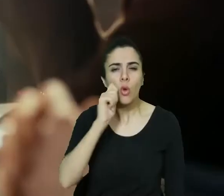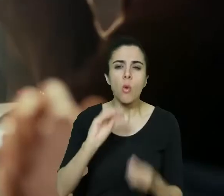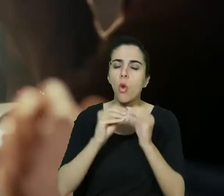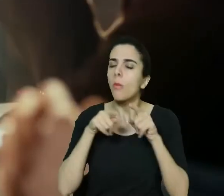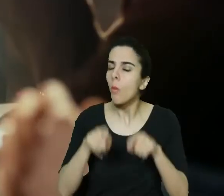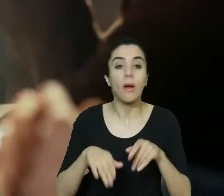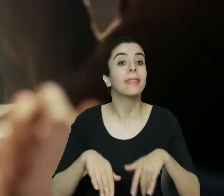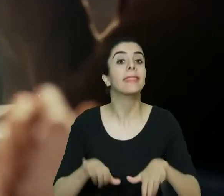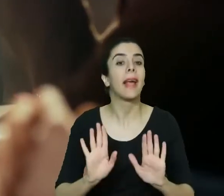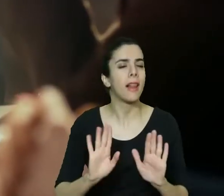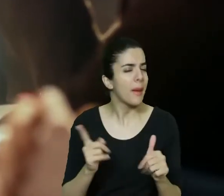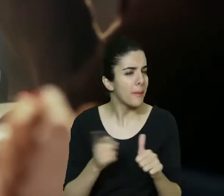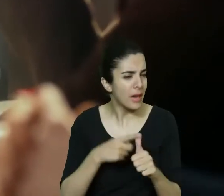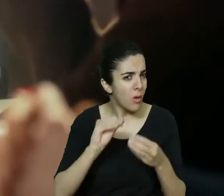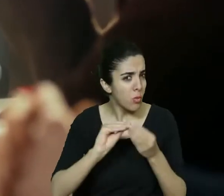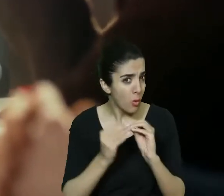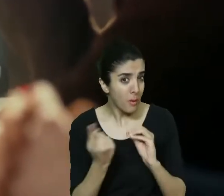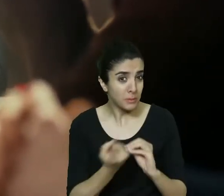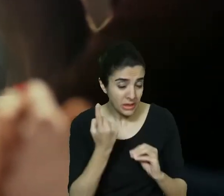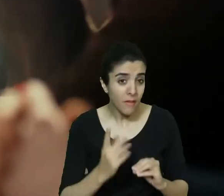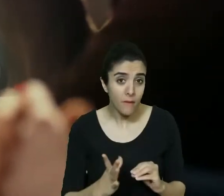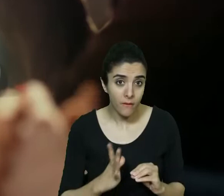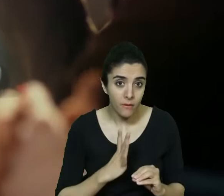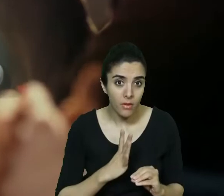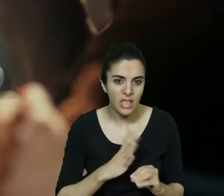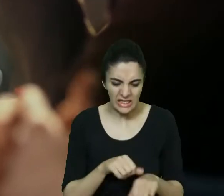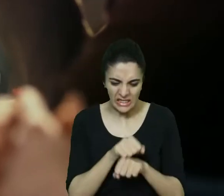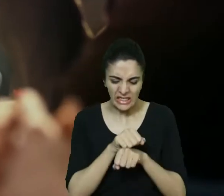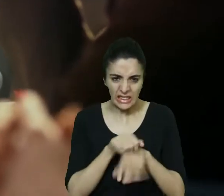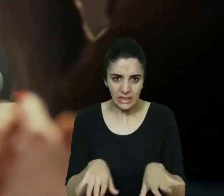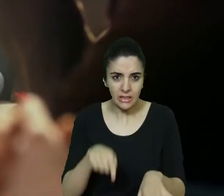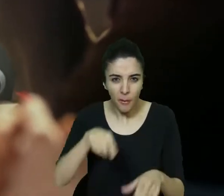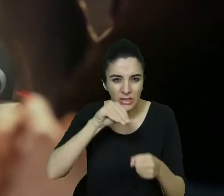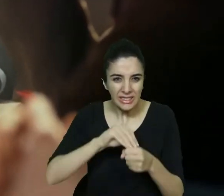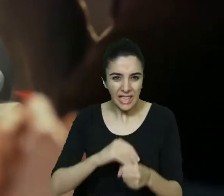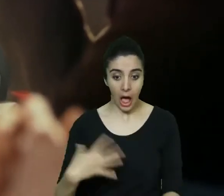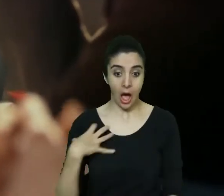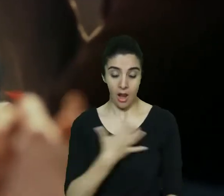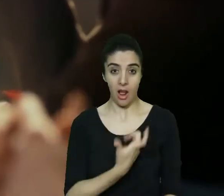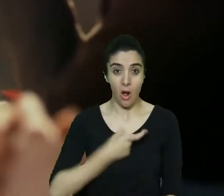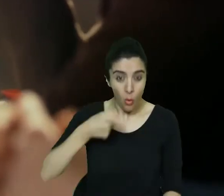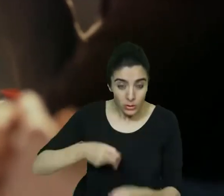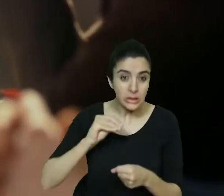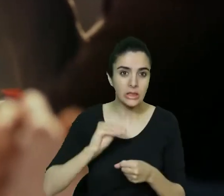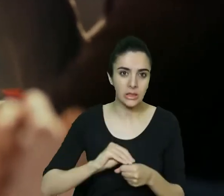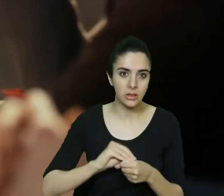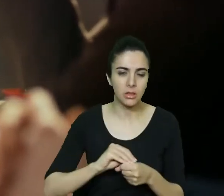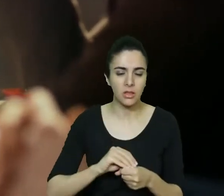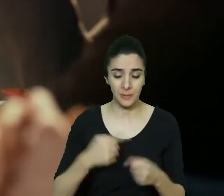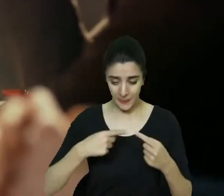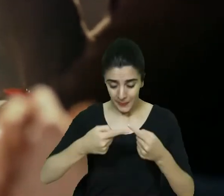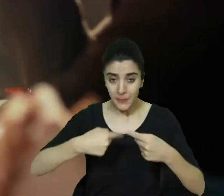meselesidir. Bu ülkenin birincil problemi sistemin kalbi olan anayasadır. Ve